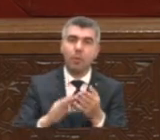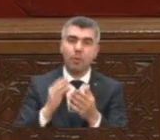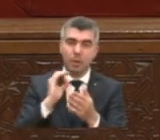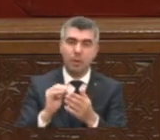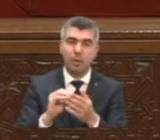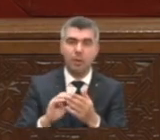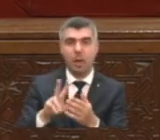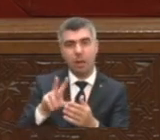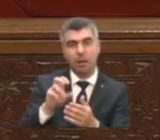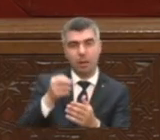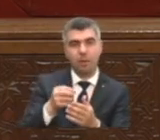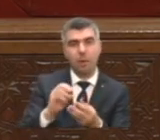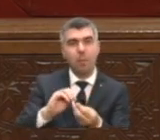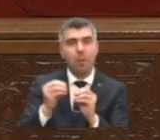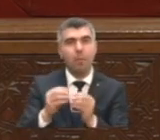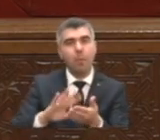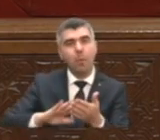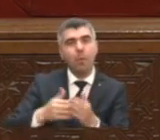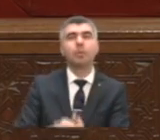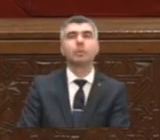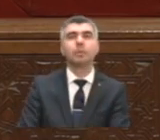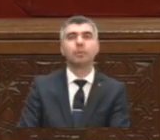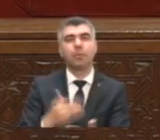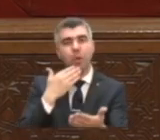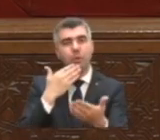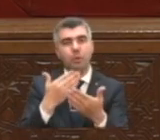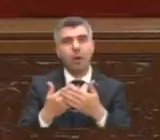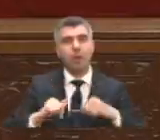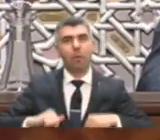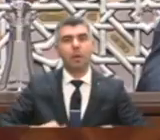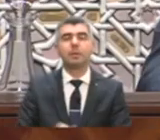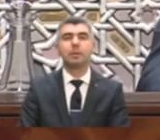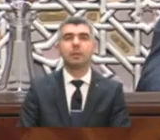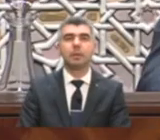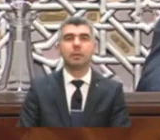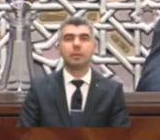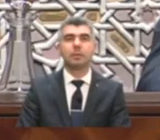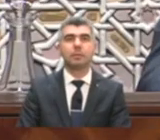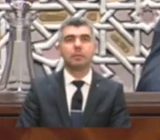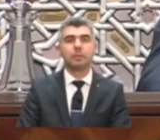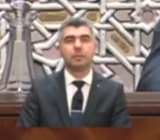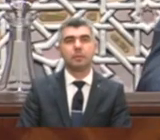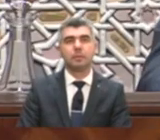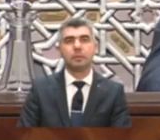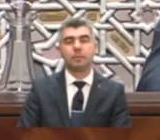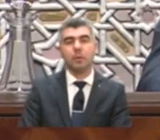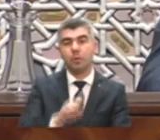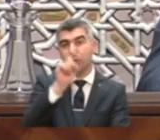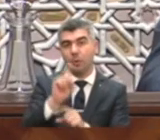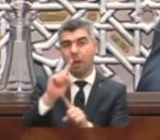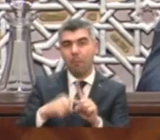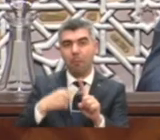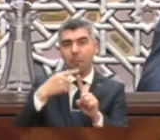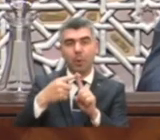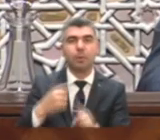تأثير، وداك الشيء علاش خصنا نحلوا هذه المشاكل في هذا الإطار. شكرا السيدة الوزيرة، انتهى الوقت. تعقيب سيد النائب